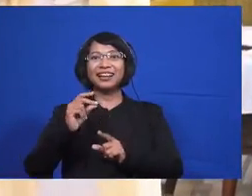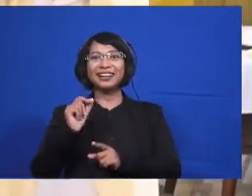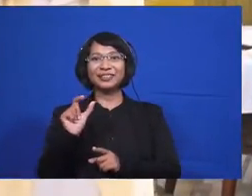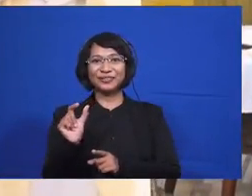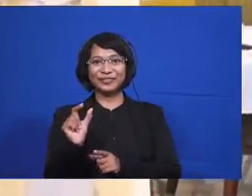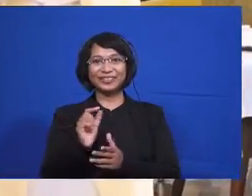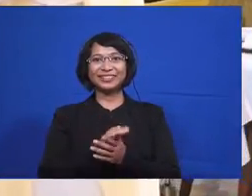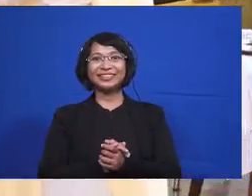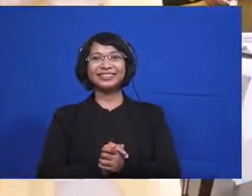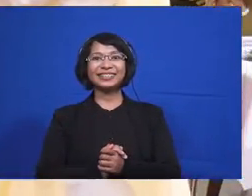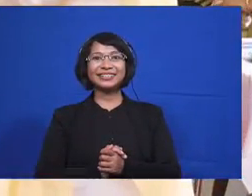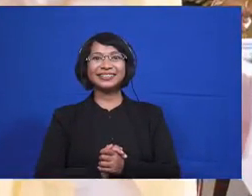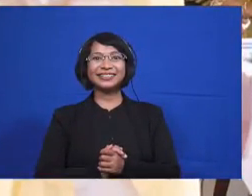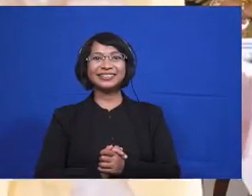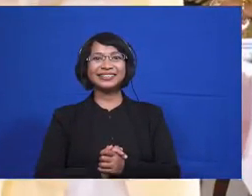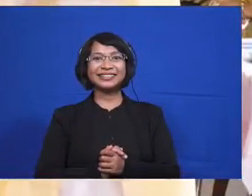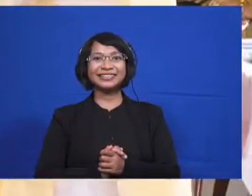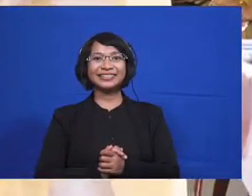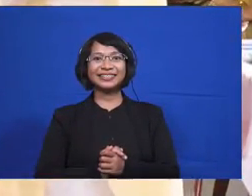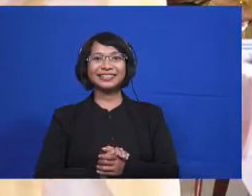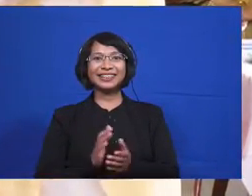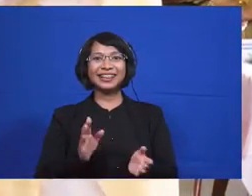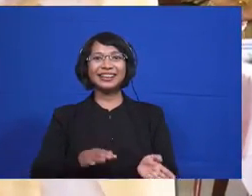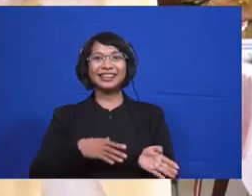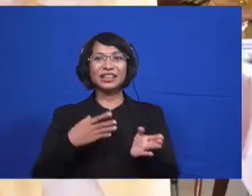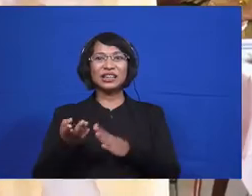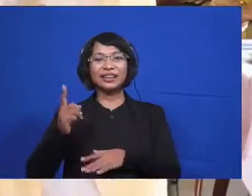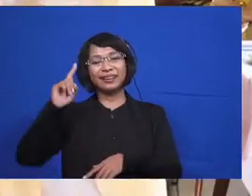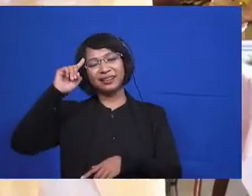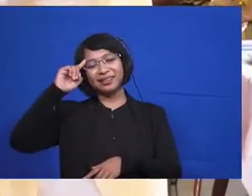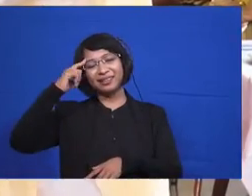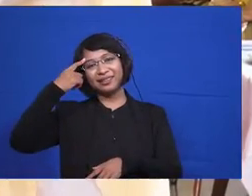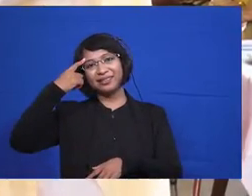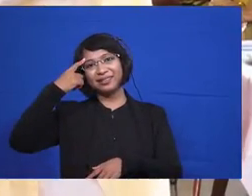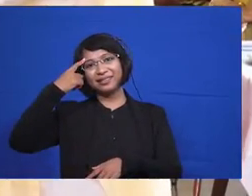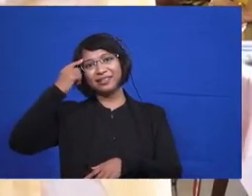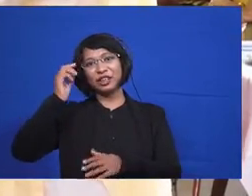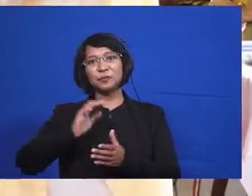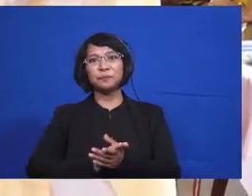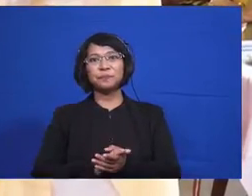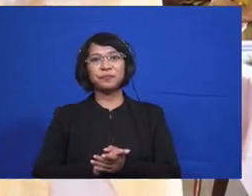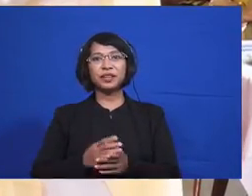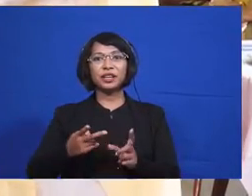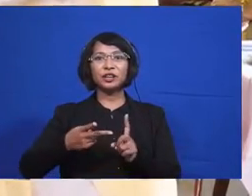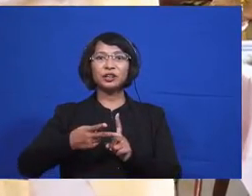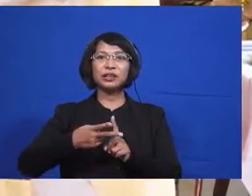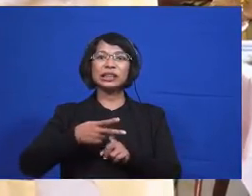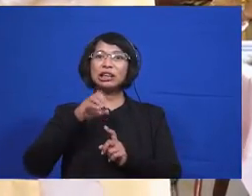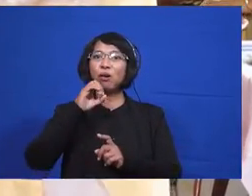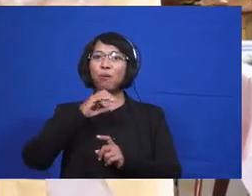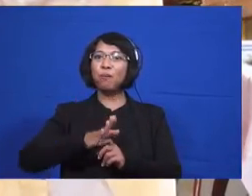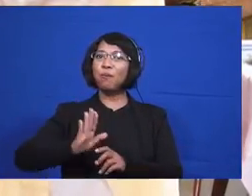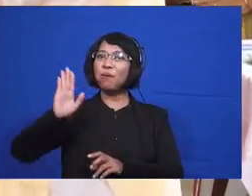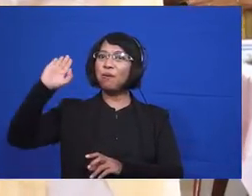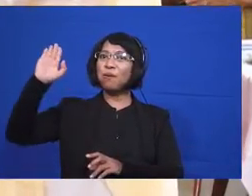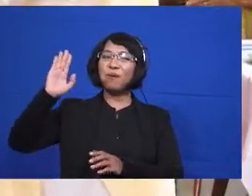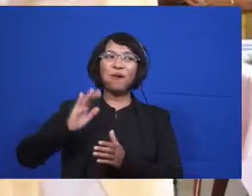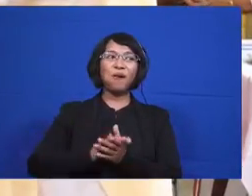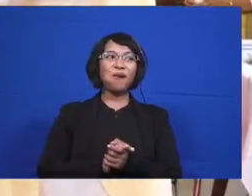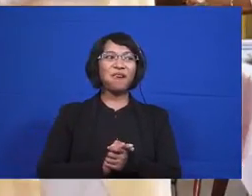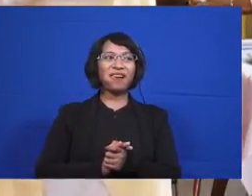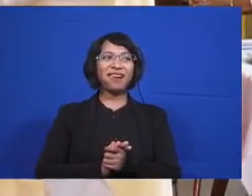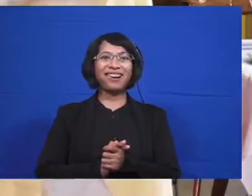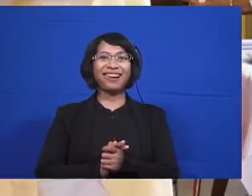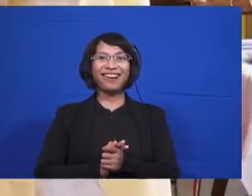ya. Setiap kali ingat Tuhan dan membaca ini, serta memanggul salib. Salibnya kecil,